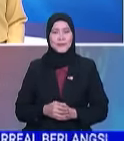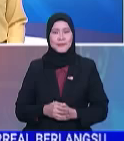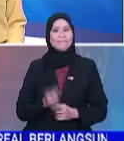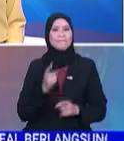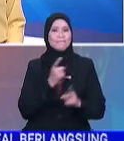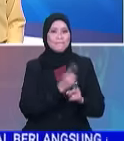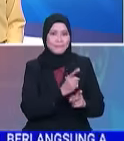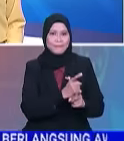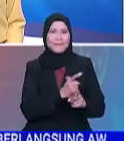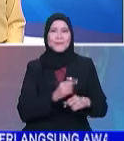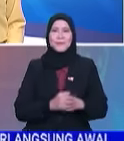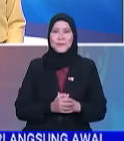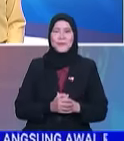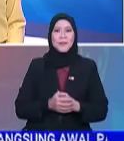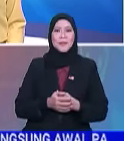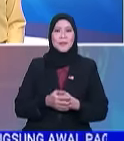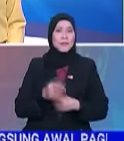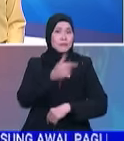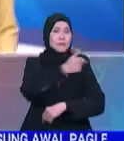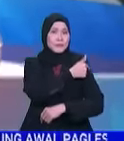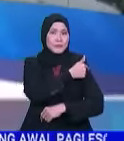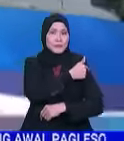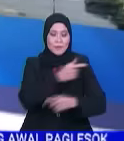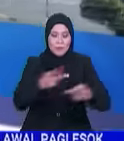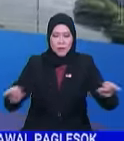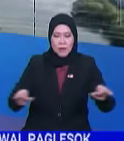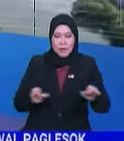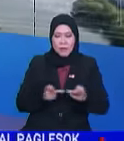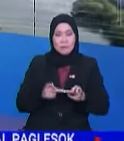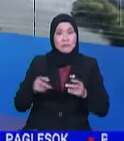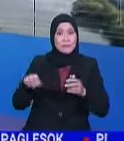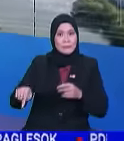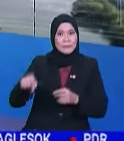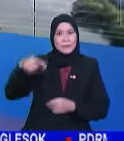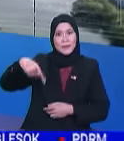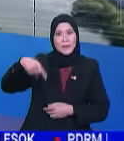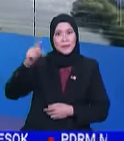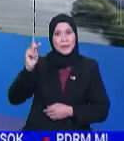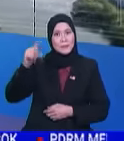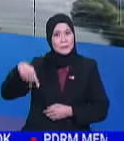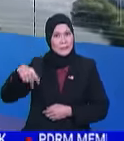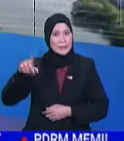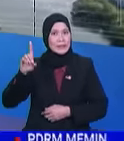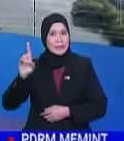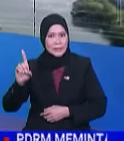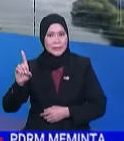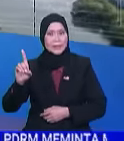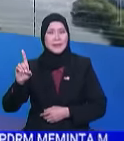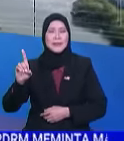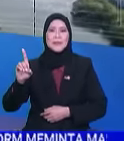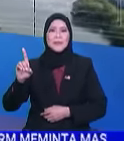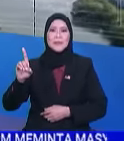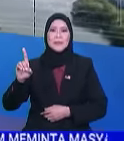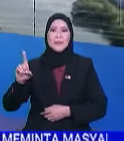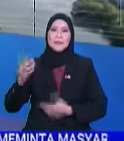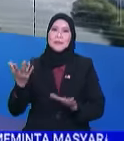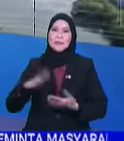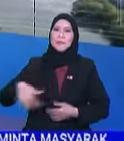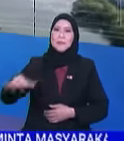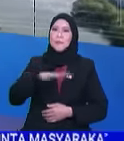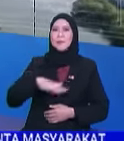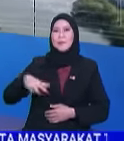Betul, Redwin. Pemberian vaksin di kawasan dikenakan Perintah Kawalan Pergerakan diperketatkan PKPD di